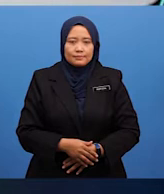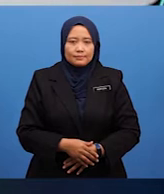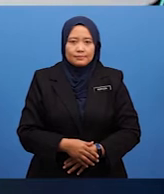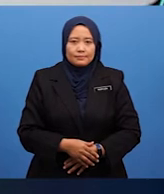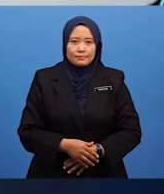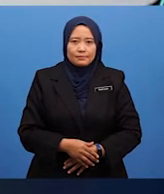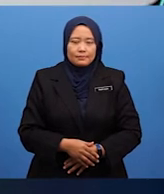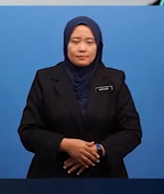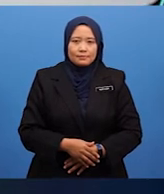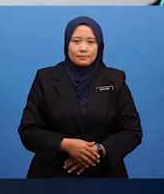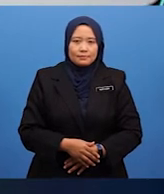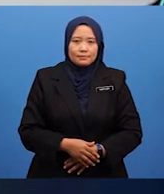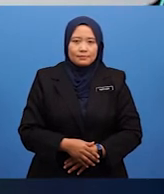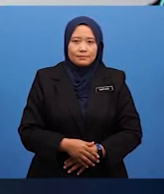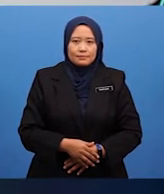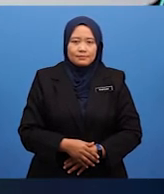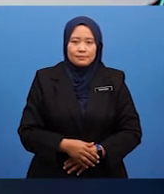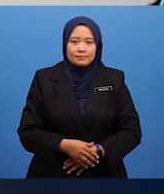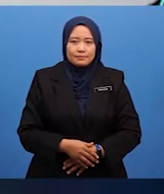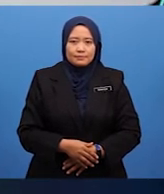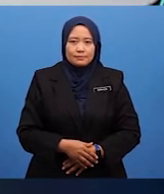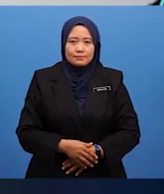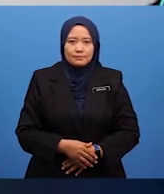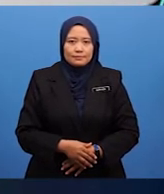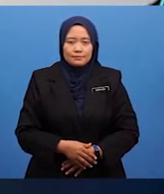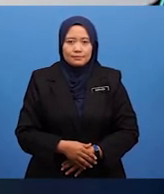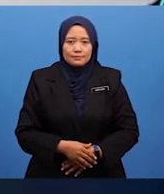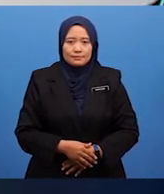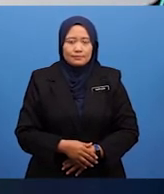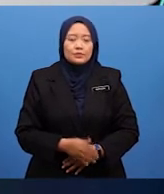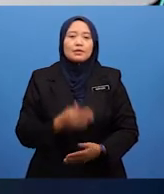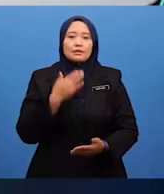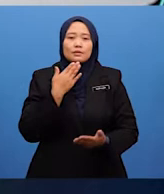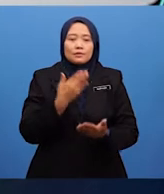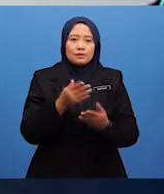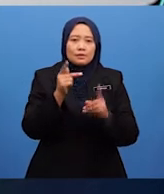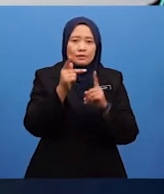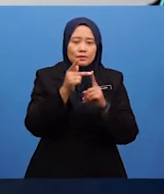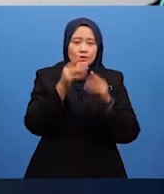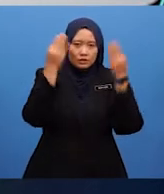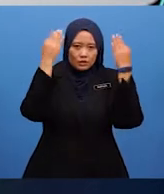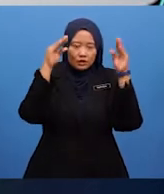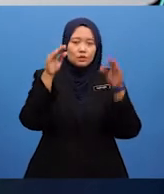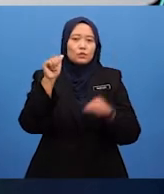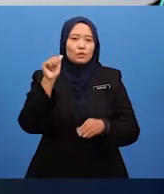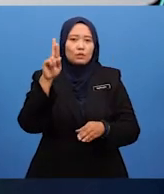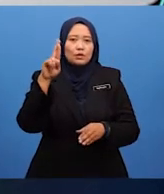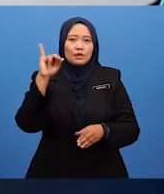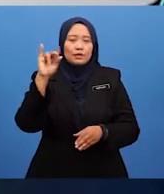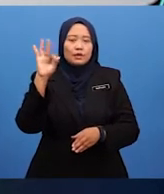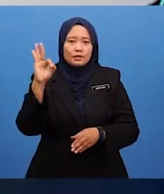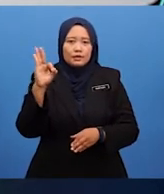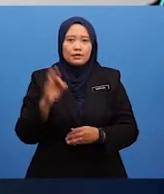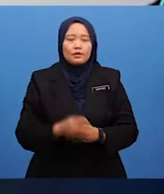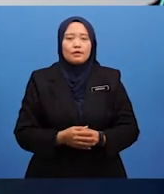yang baru kita Terangkan tadi jadi kepada semua cuma kasih pada cigo Arif karenanya sedih bersama dengan kami dalam program Ken Dedes ini My Soul hari